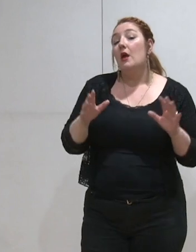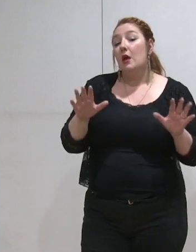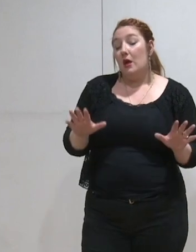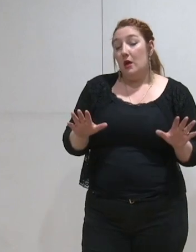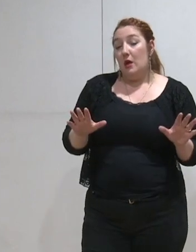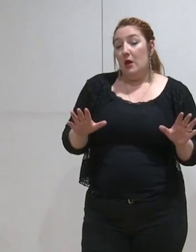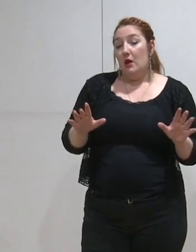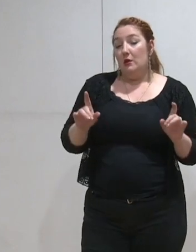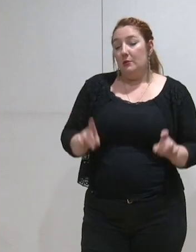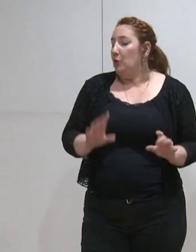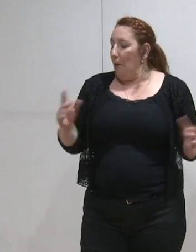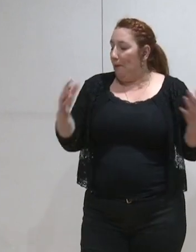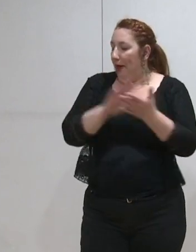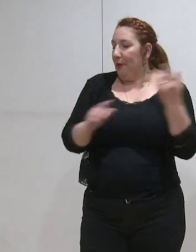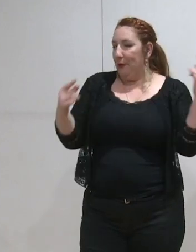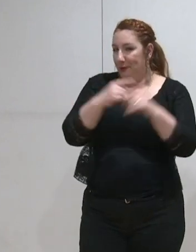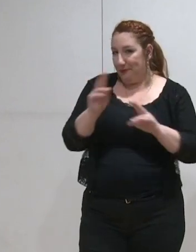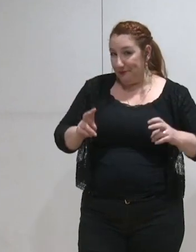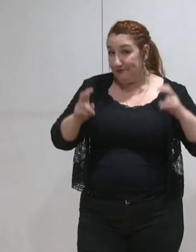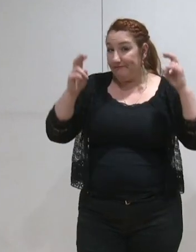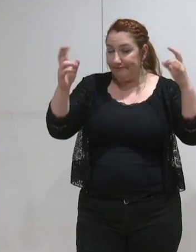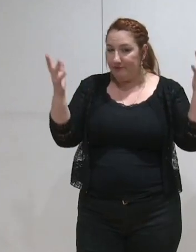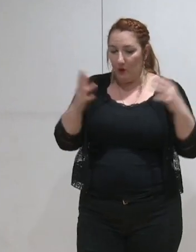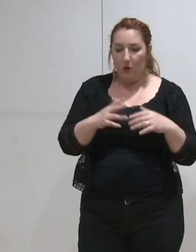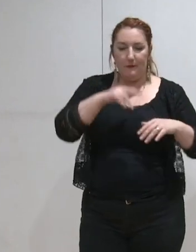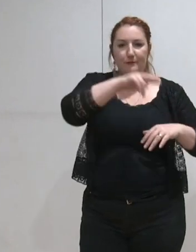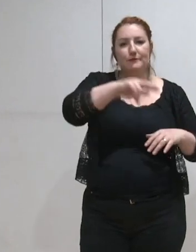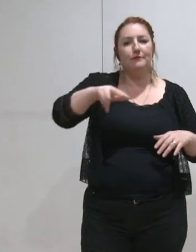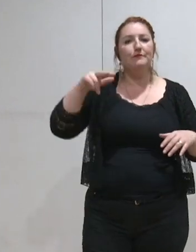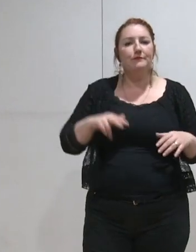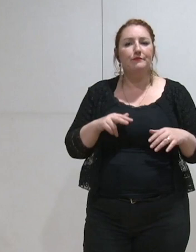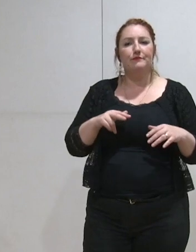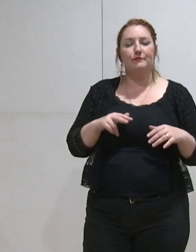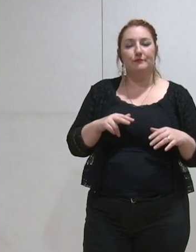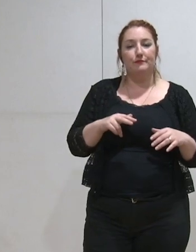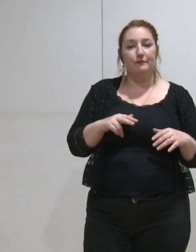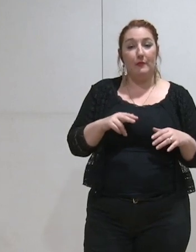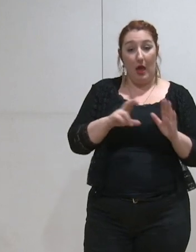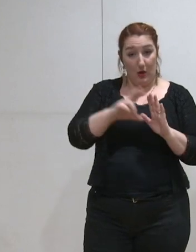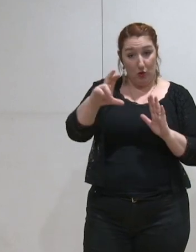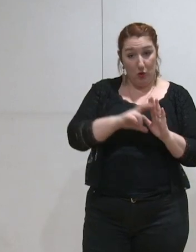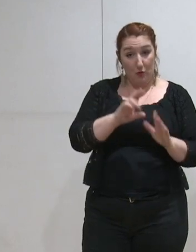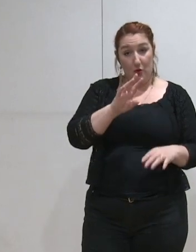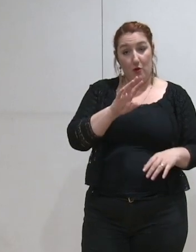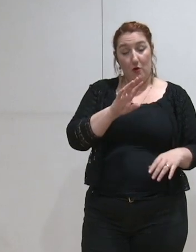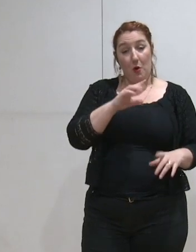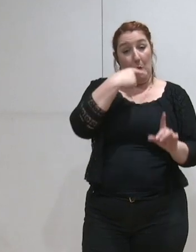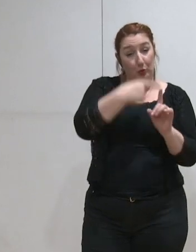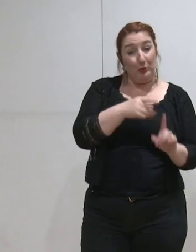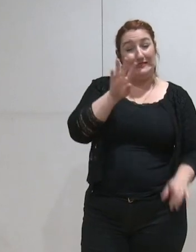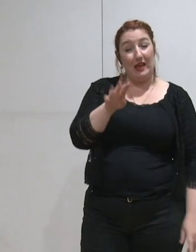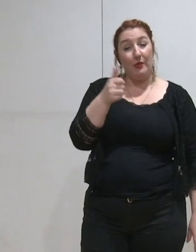augmenté pardon le parc de logement sur Grenoble de 41 % depuis le début des années